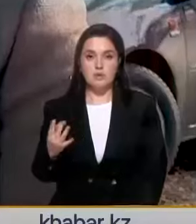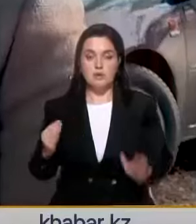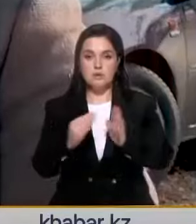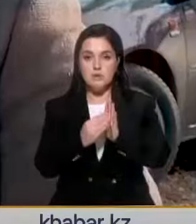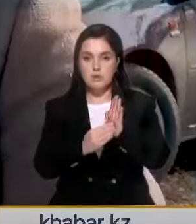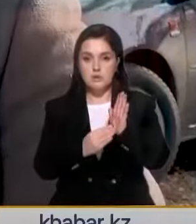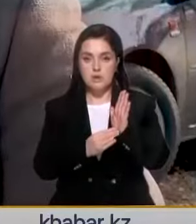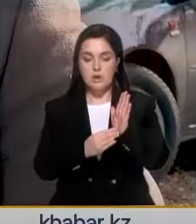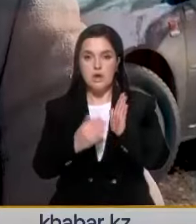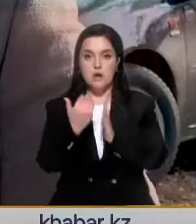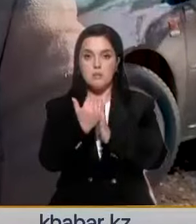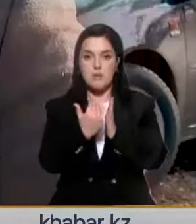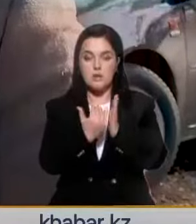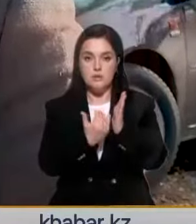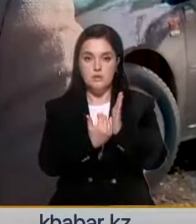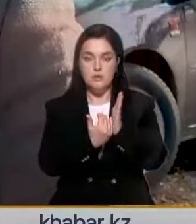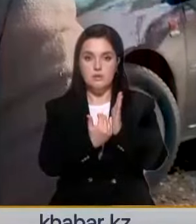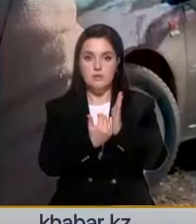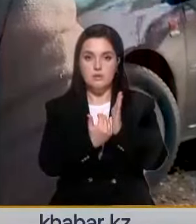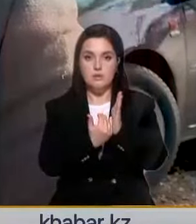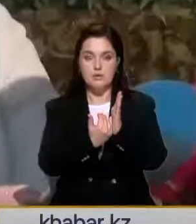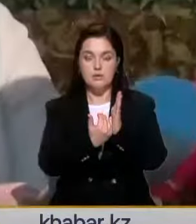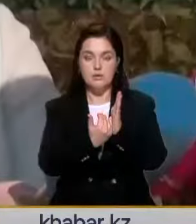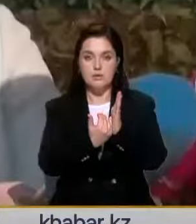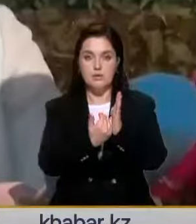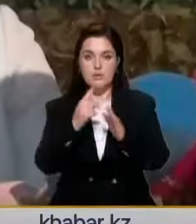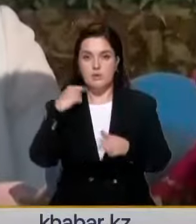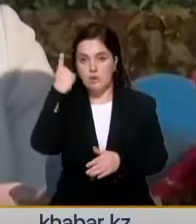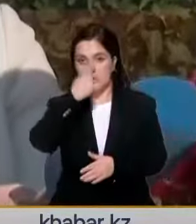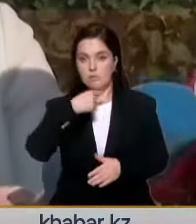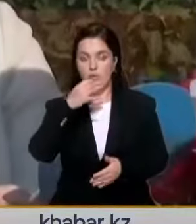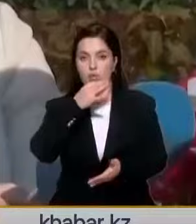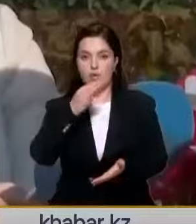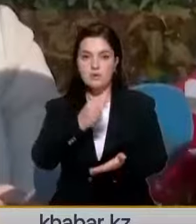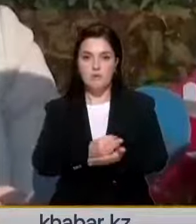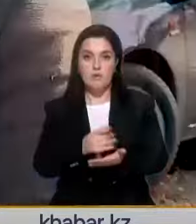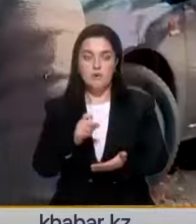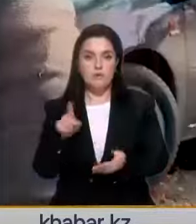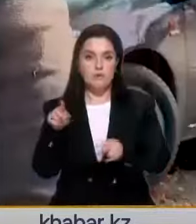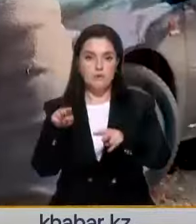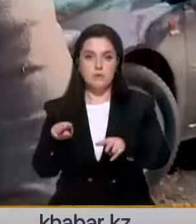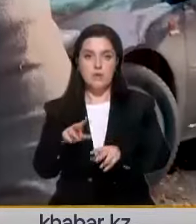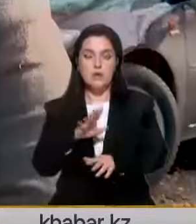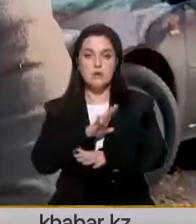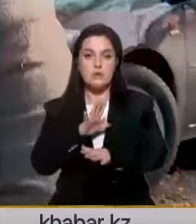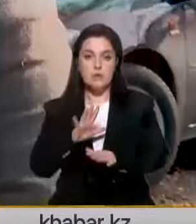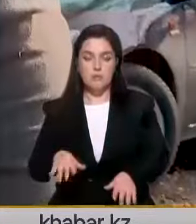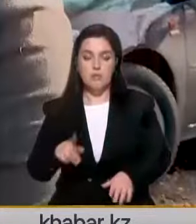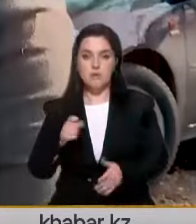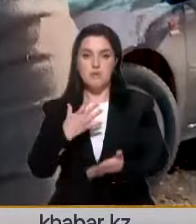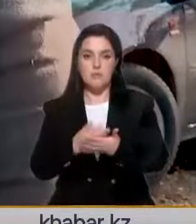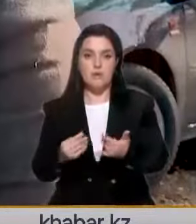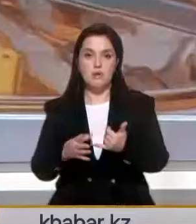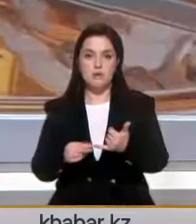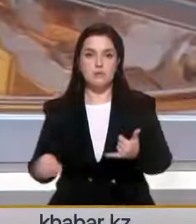протокол привлечение к административной ответственности долны лиц акимата за то что они не следили со своими этими